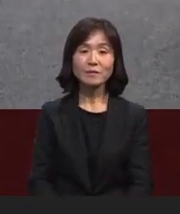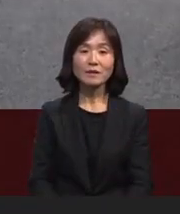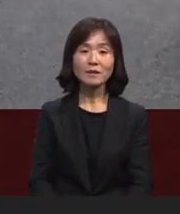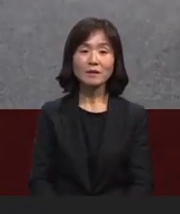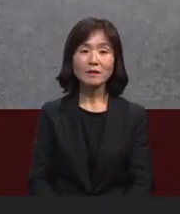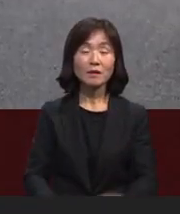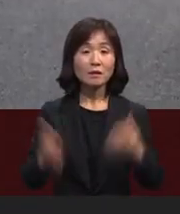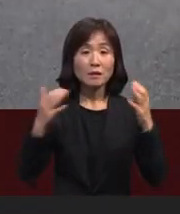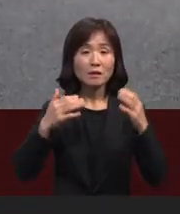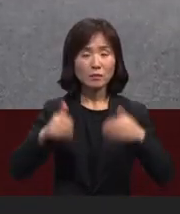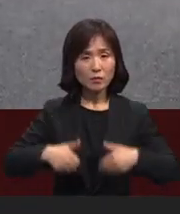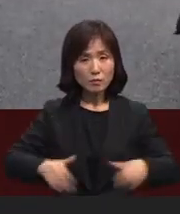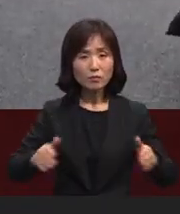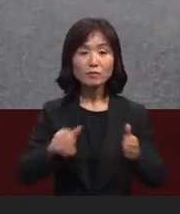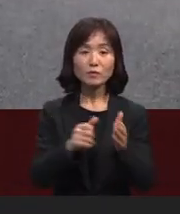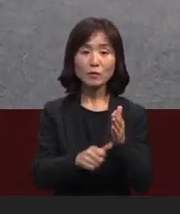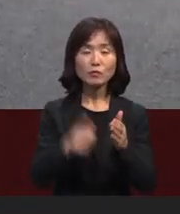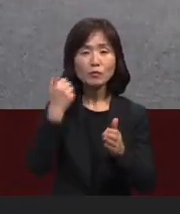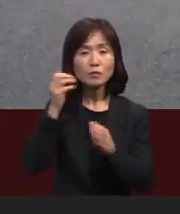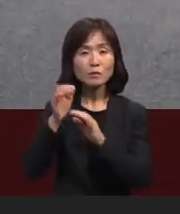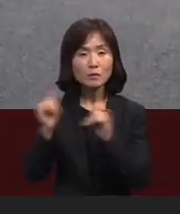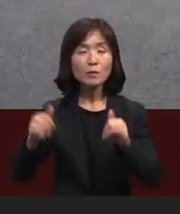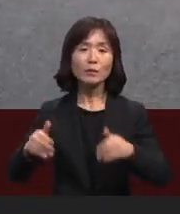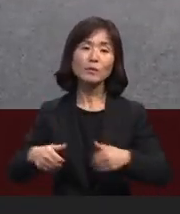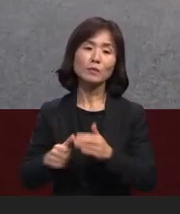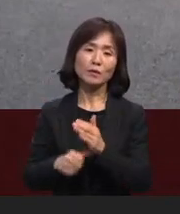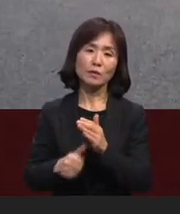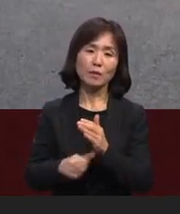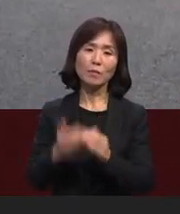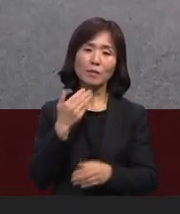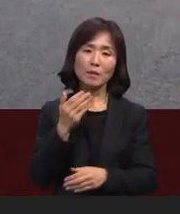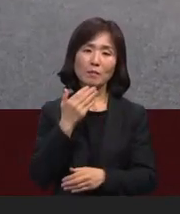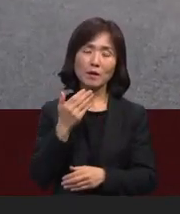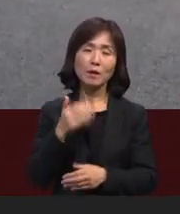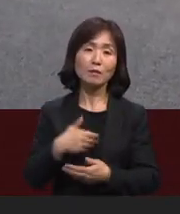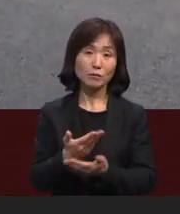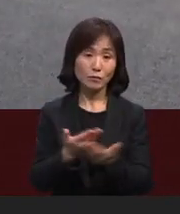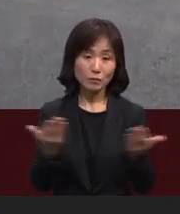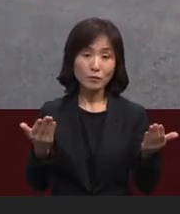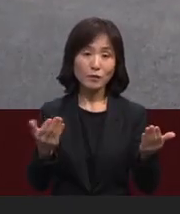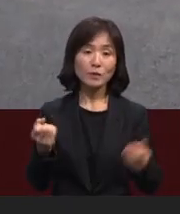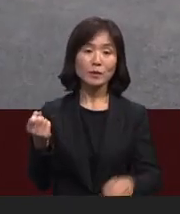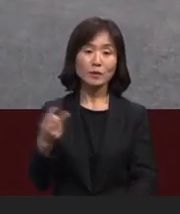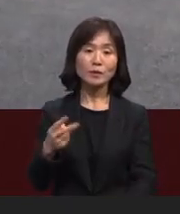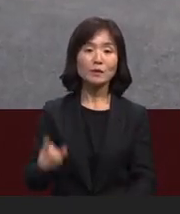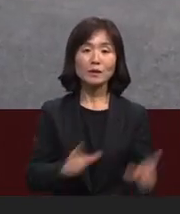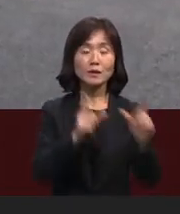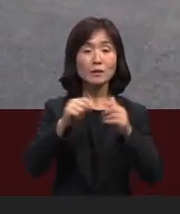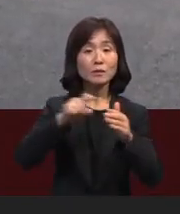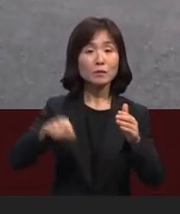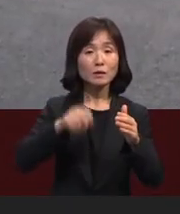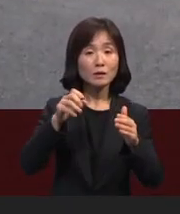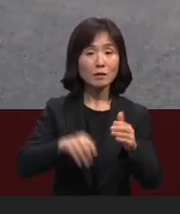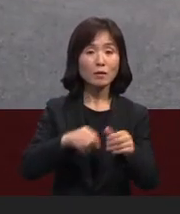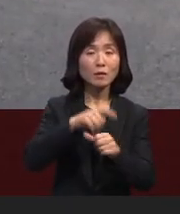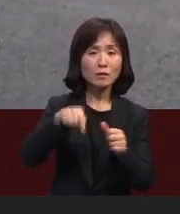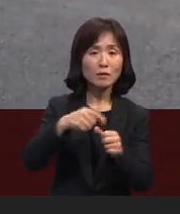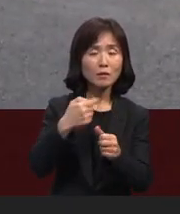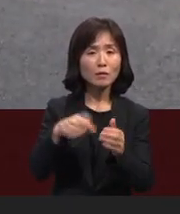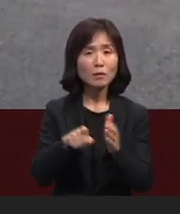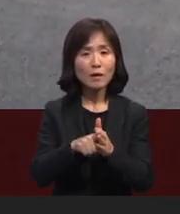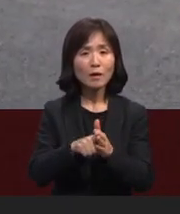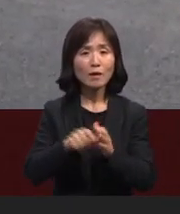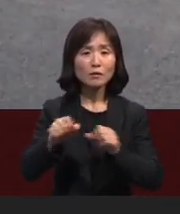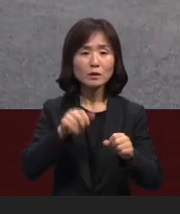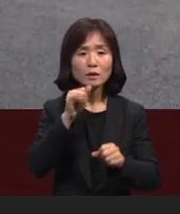더 이상 필요 없어진 물건이 누군가에겐 필요한 물건이 될 수 있다라는 걸 알려주고 또 생활 속에서 환경을 위해 할 수